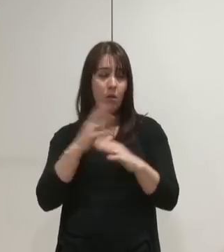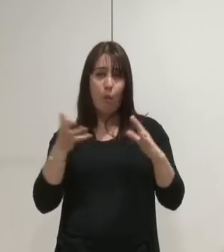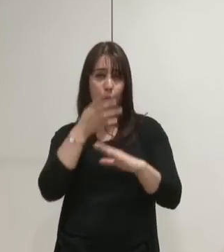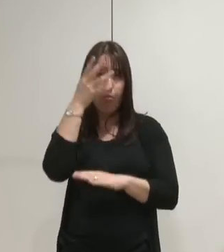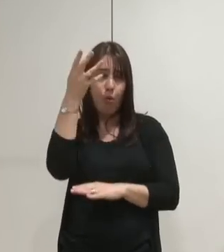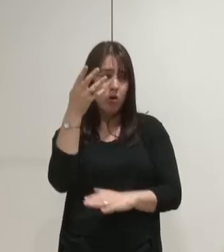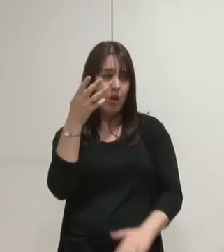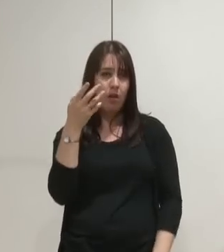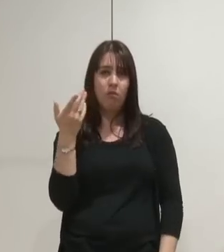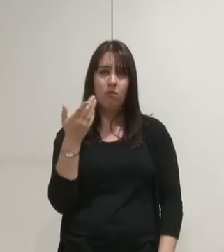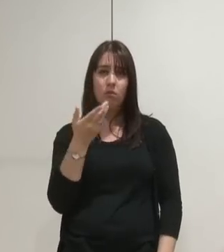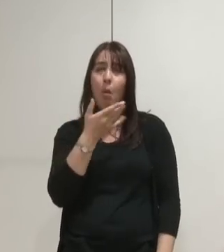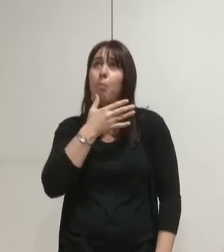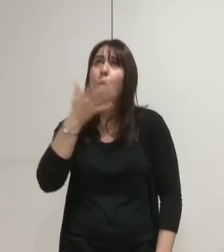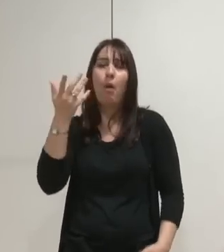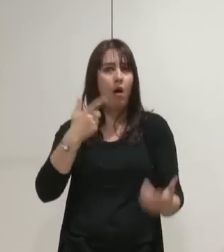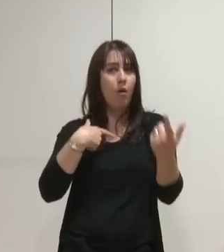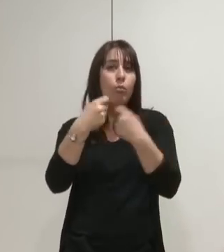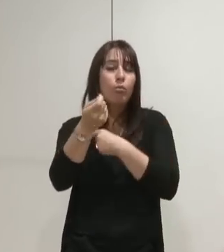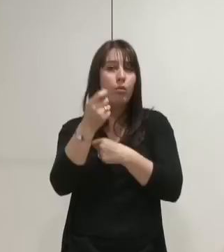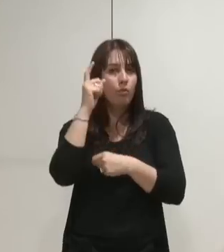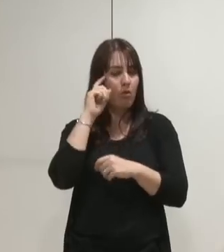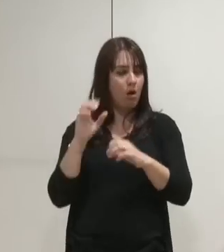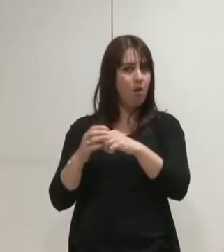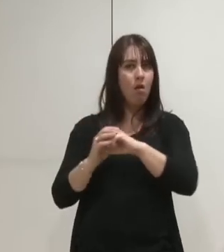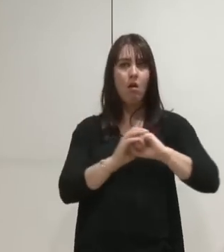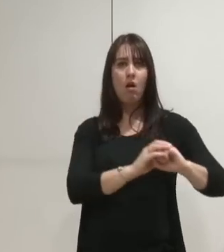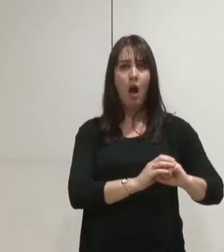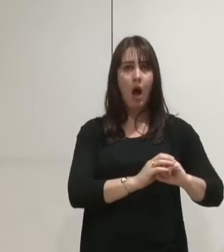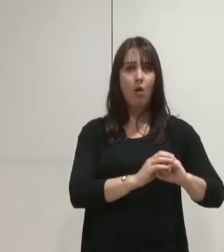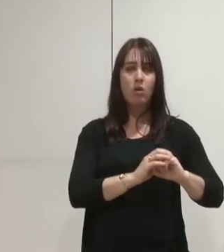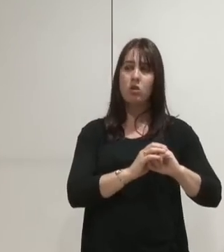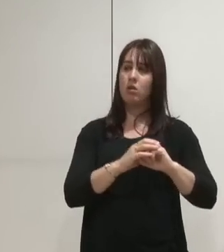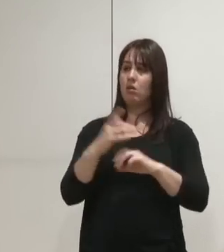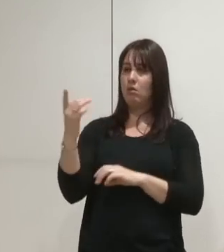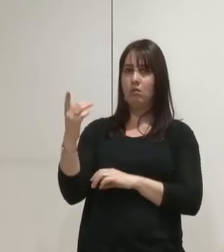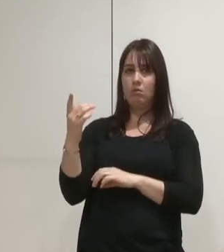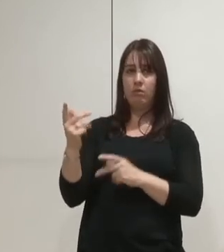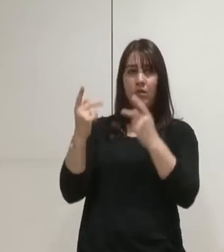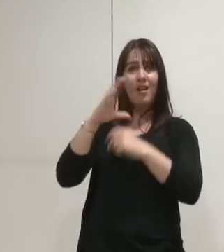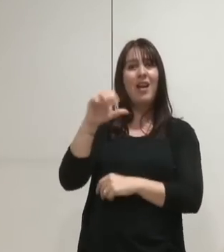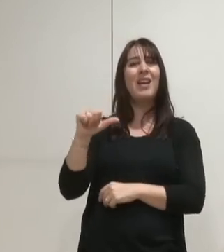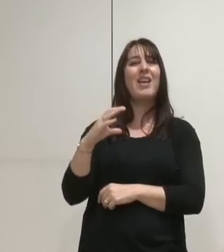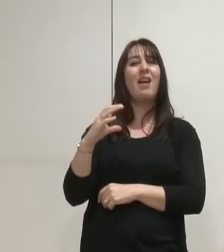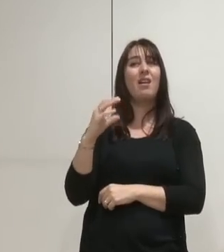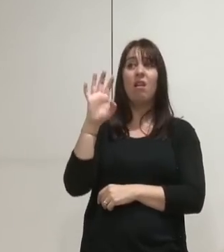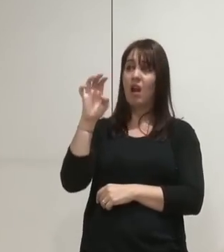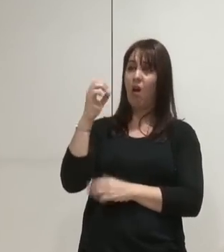que une majorité qui s'affiche à gauche attribue un des fleurons de la ville à une entreprise du 440